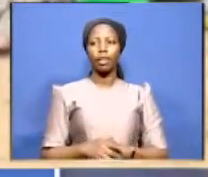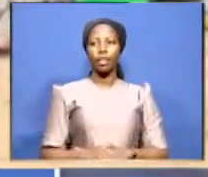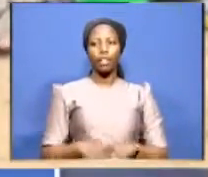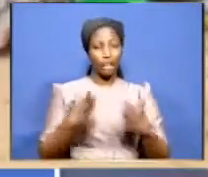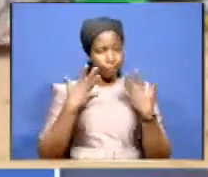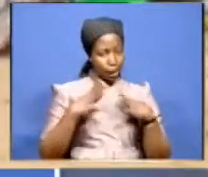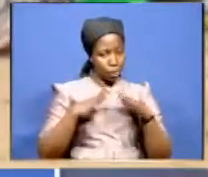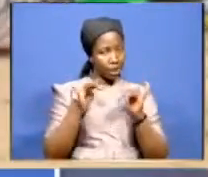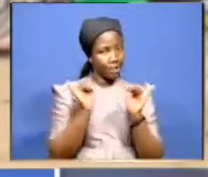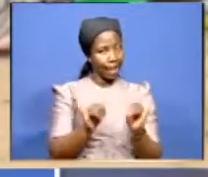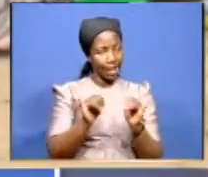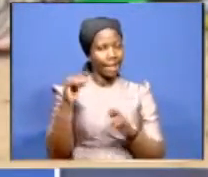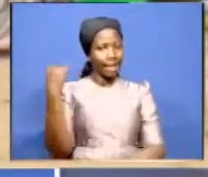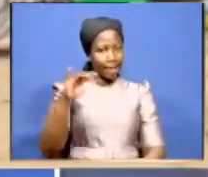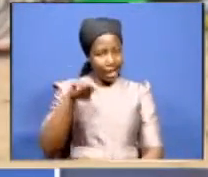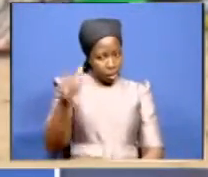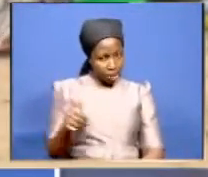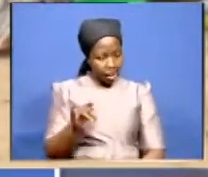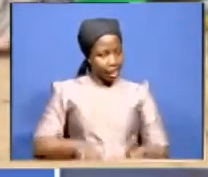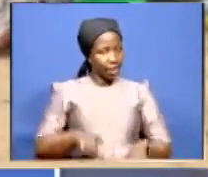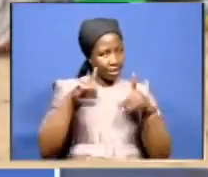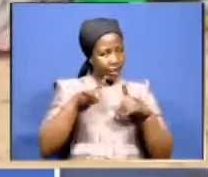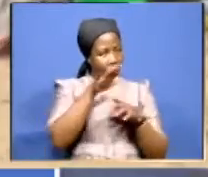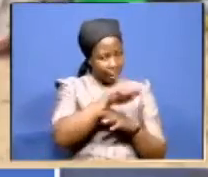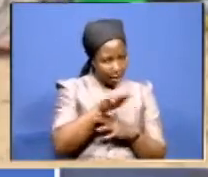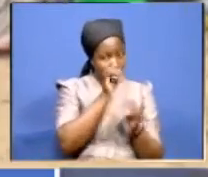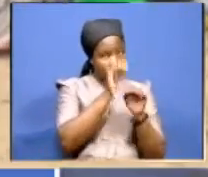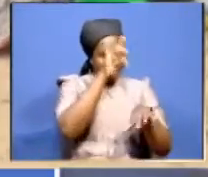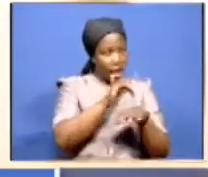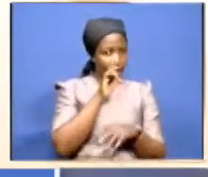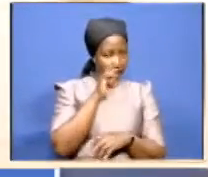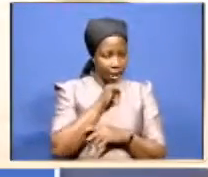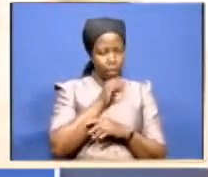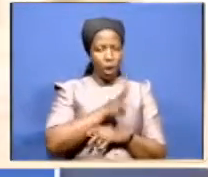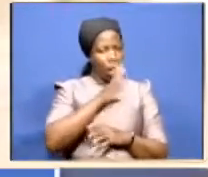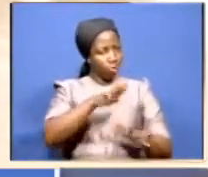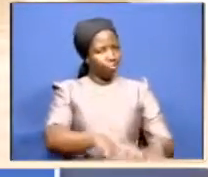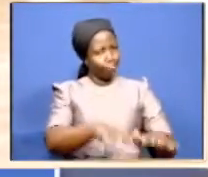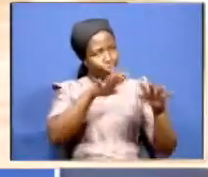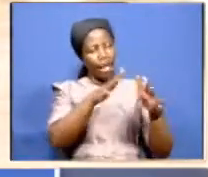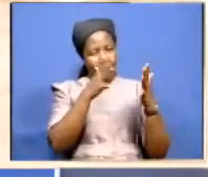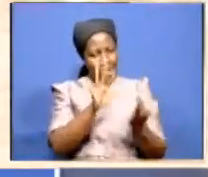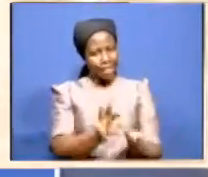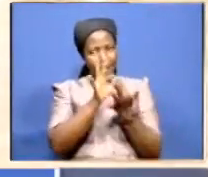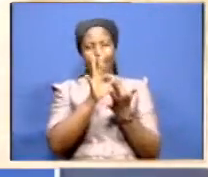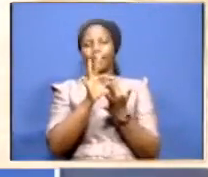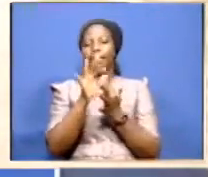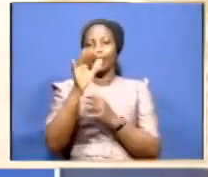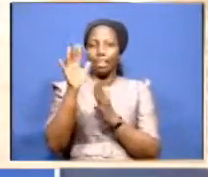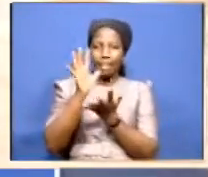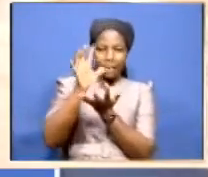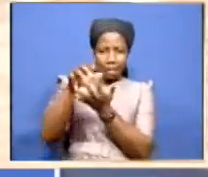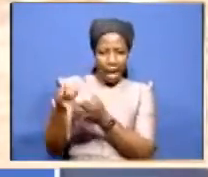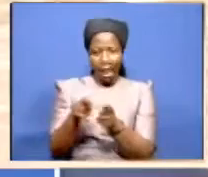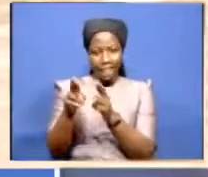Wakazi wa kaunti ya Garissa wanaoishi katika maeneo yanayoathiriwa na mafuriko hayo, hasa karibu na mto Tana, kwa